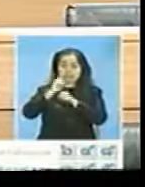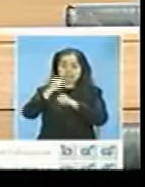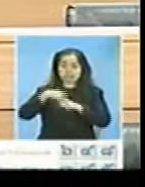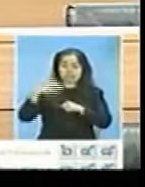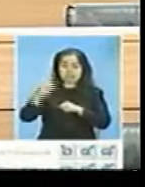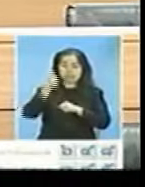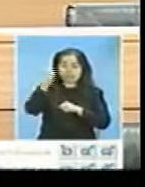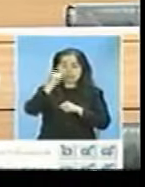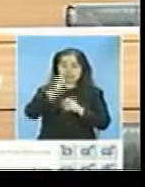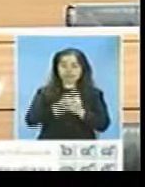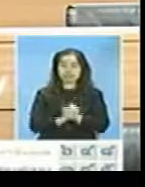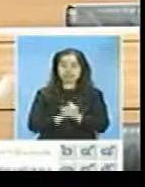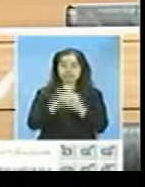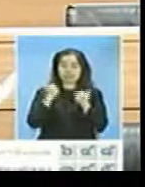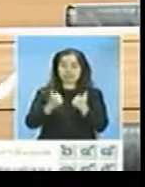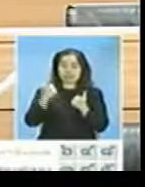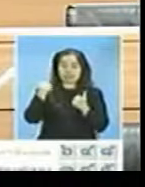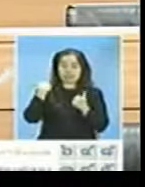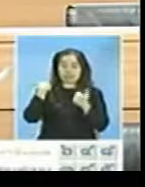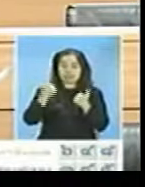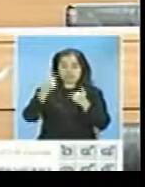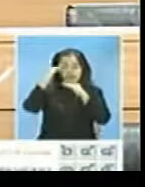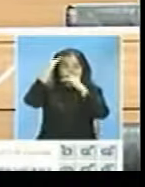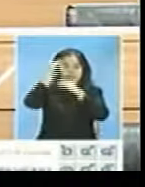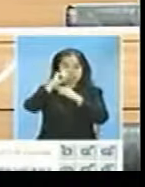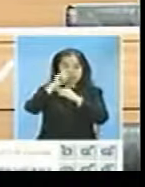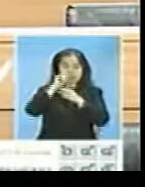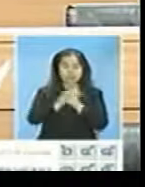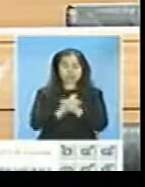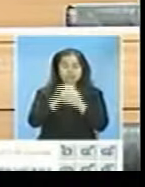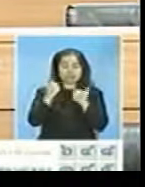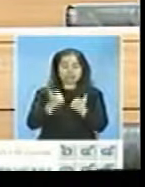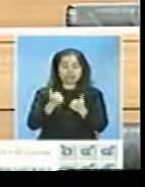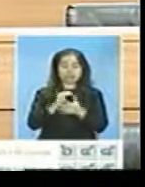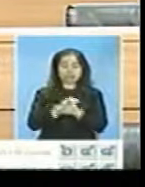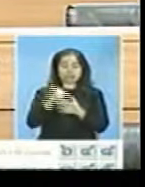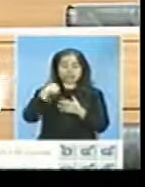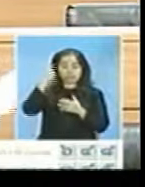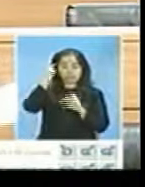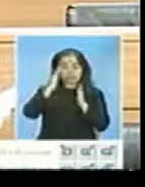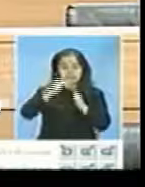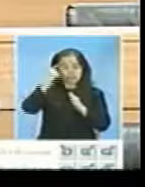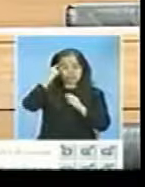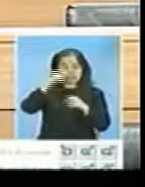77+22เสียแล้วเนี่ยความหวังของรัฐธรรมนูญฉบับใหม่นี้ประชาชนก็คิดว่ายาก